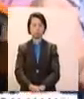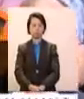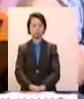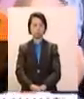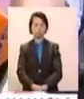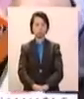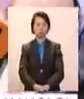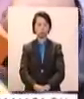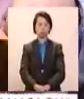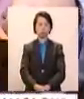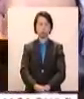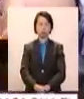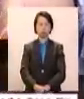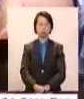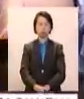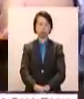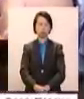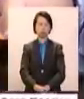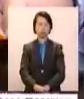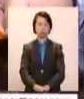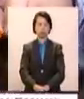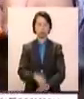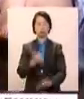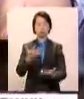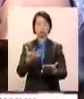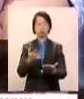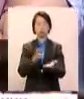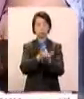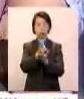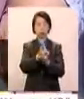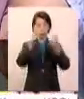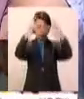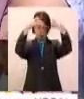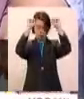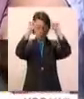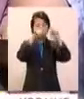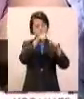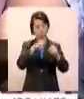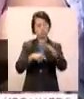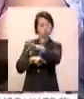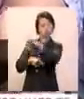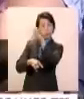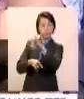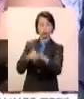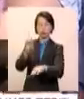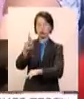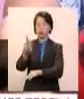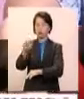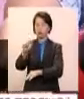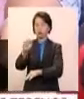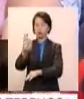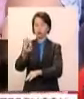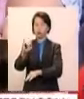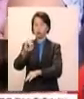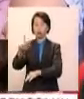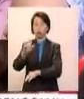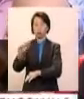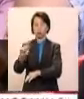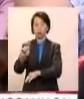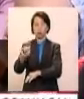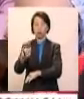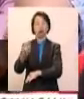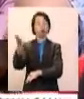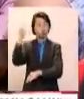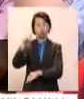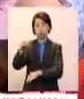That is the prerogative of the president to choose. Sesiapa dan Rafizi juga masa dalam pertandingan mendapat